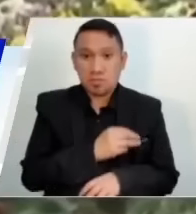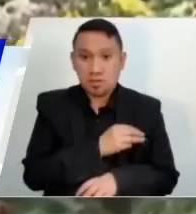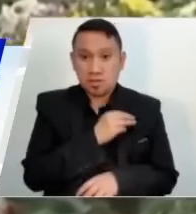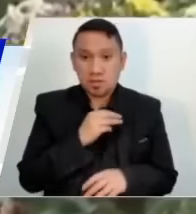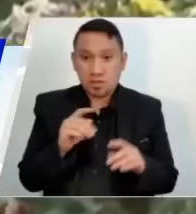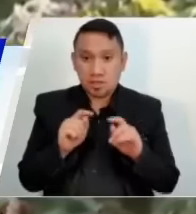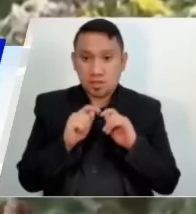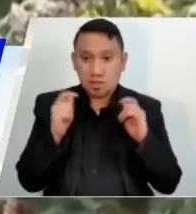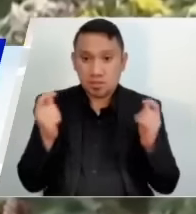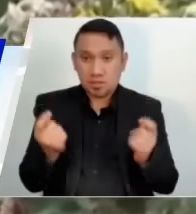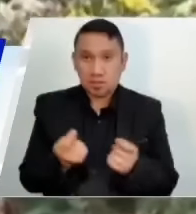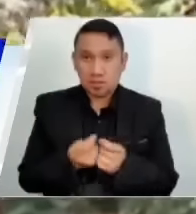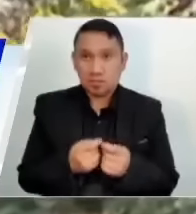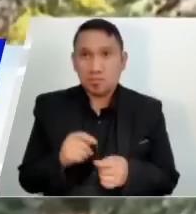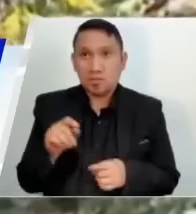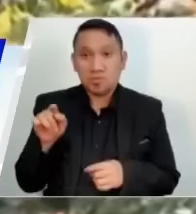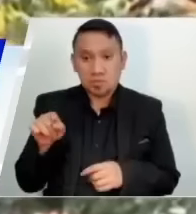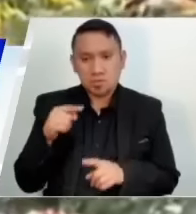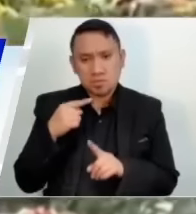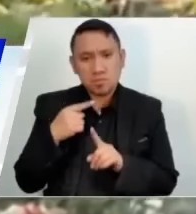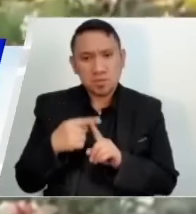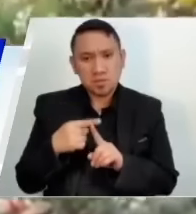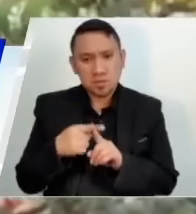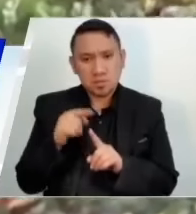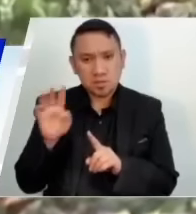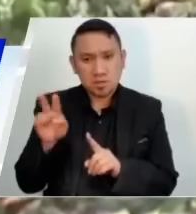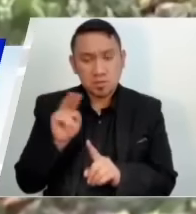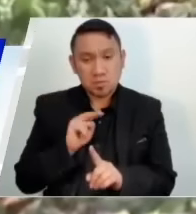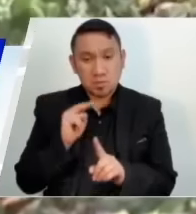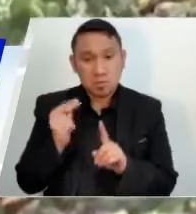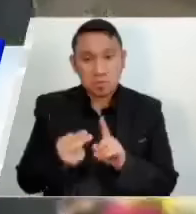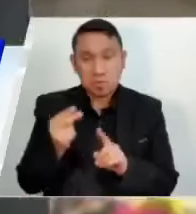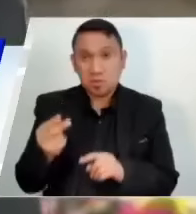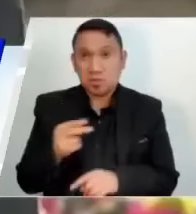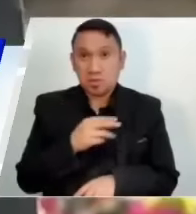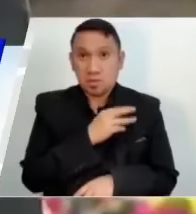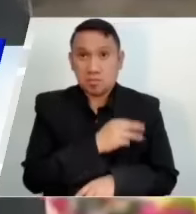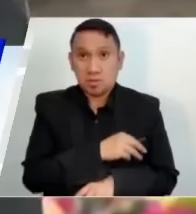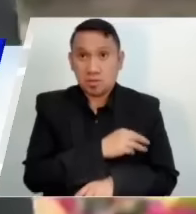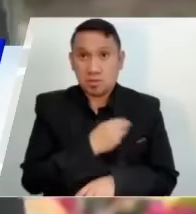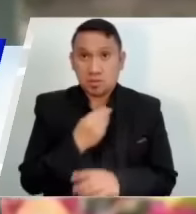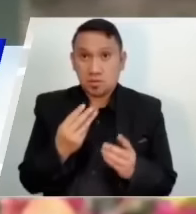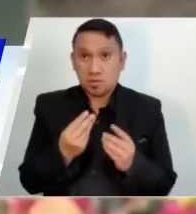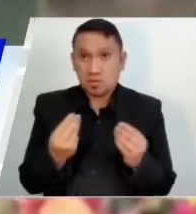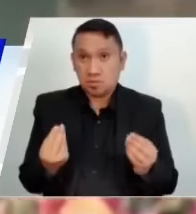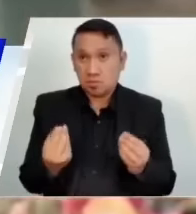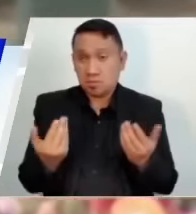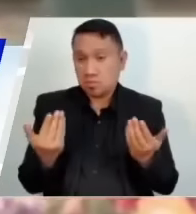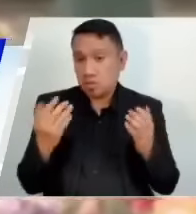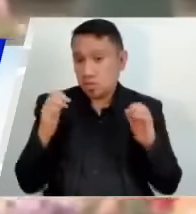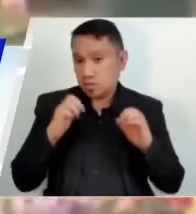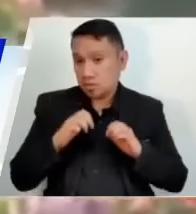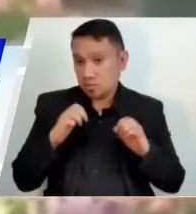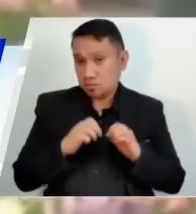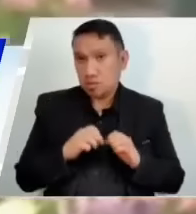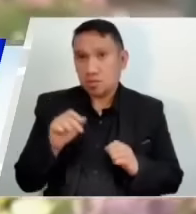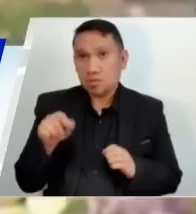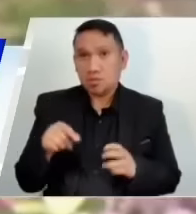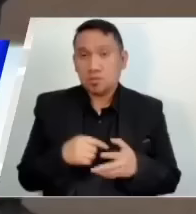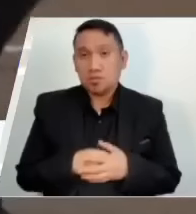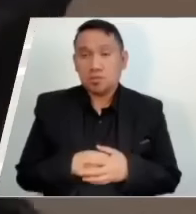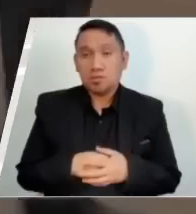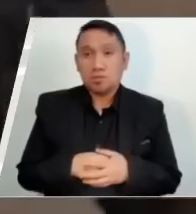Nananatili raw na positibo ang pananaw ni King Charles sa kanyang medical treatment. Inaasahan namang lilipad si Prince Harry pabalik sa United Kingdom